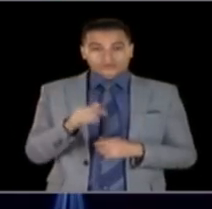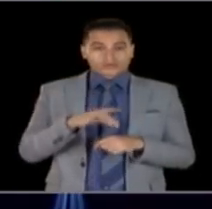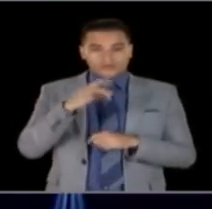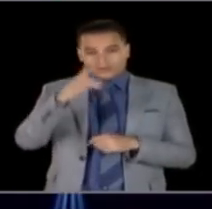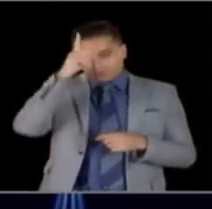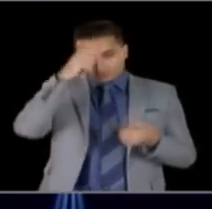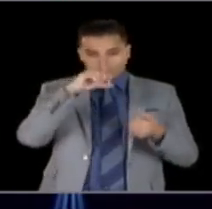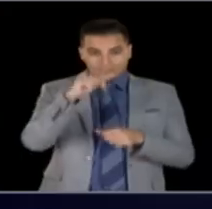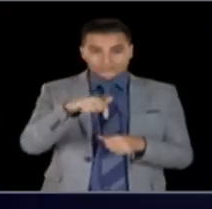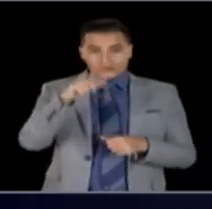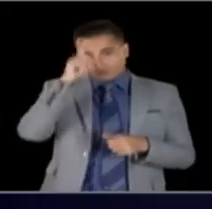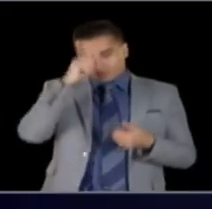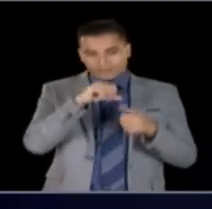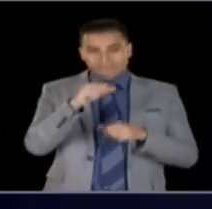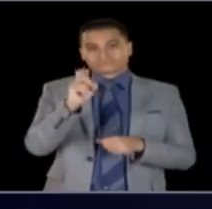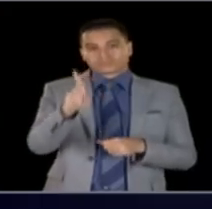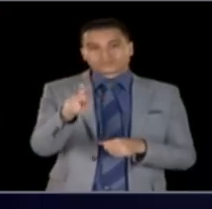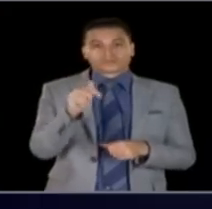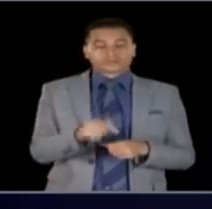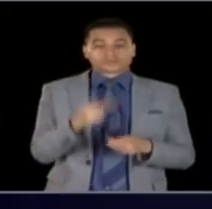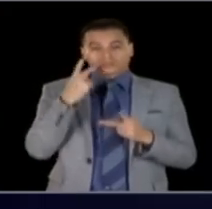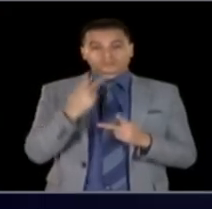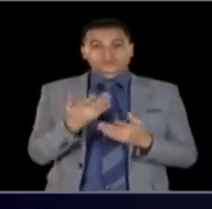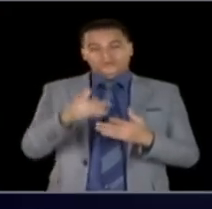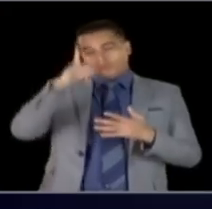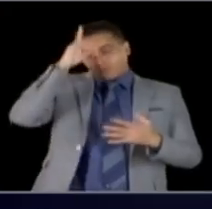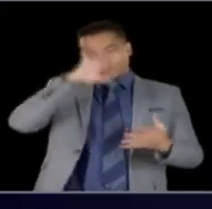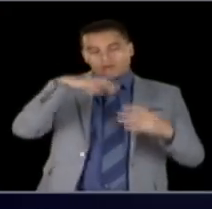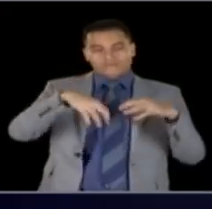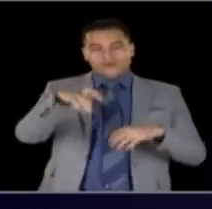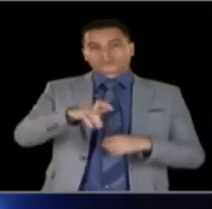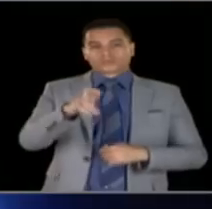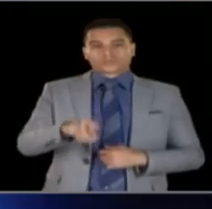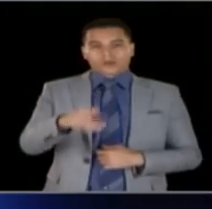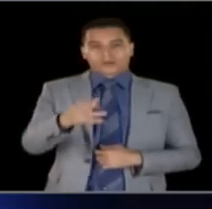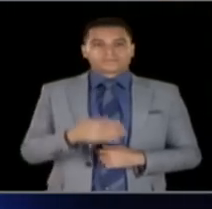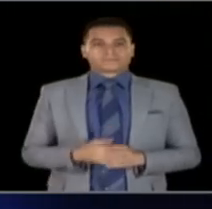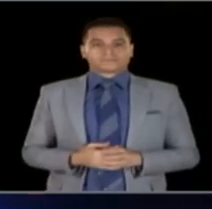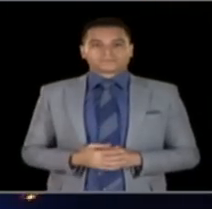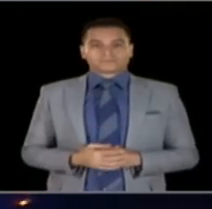العلوم. لا لا علوم. علوم. خلينا في العلوم. جغرافيا والسؤال.